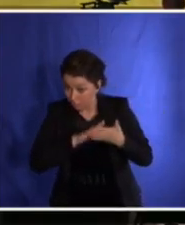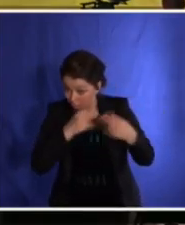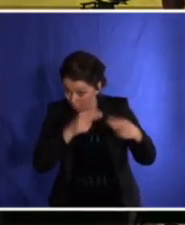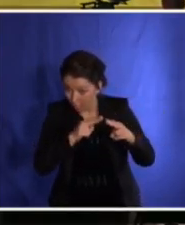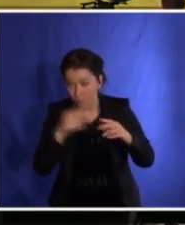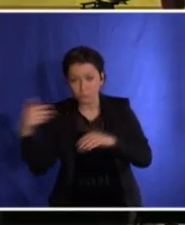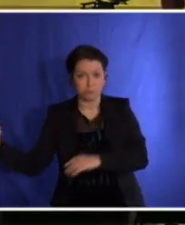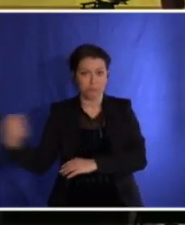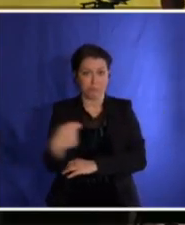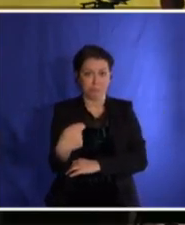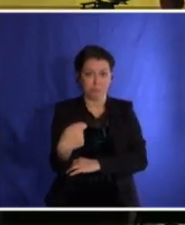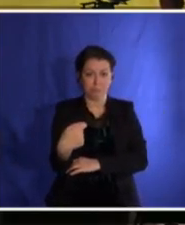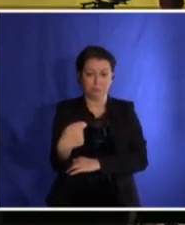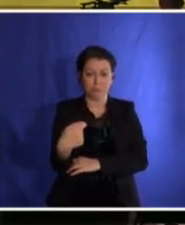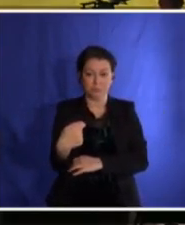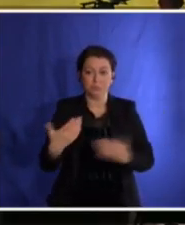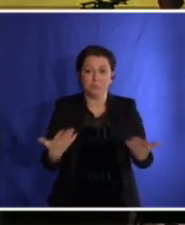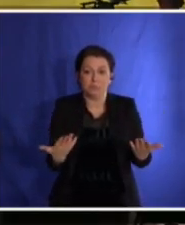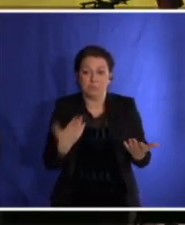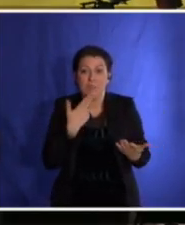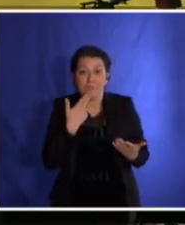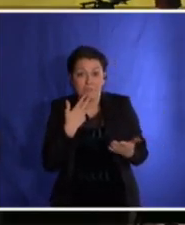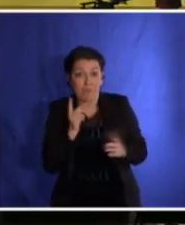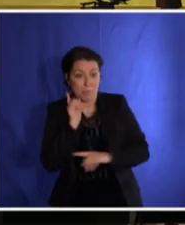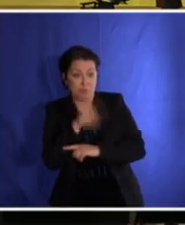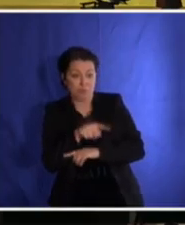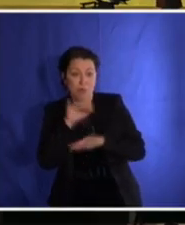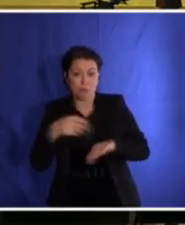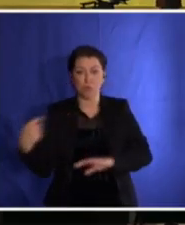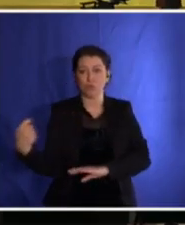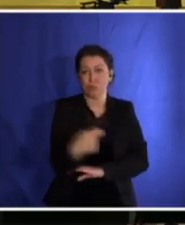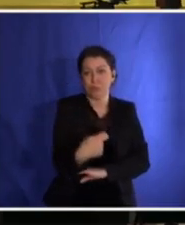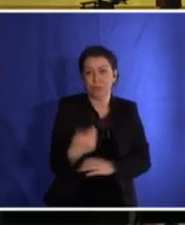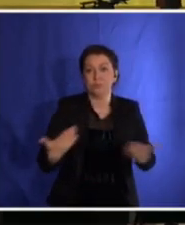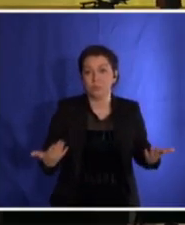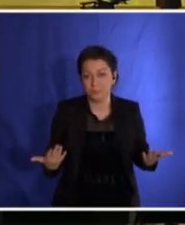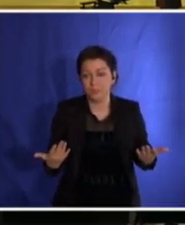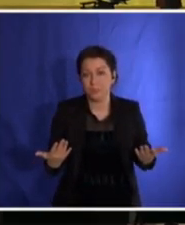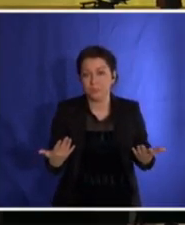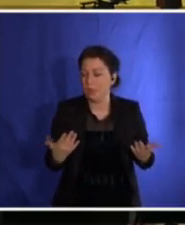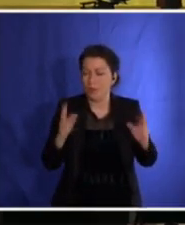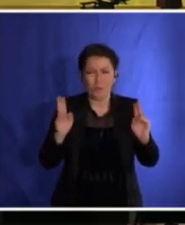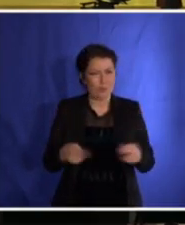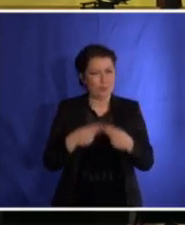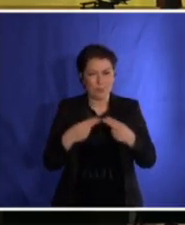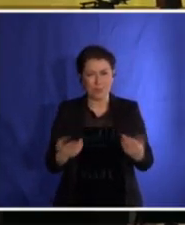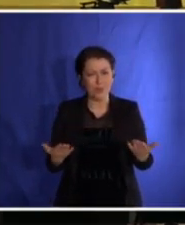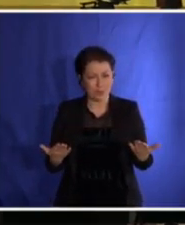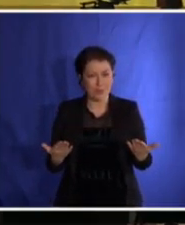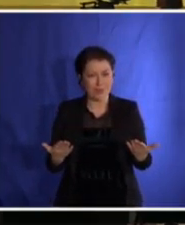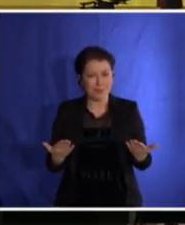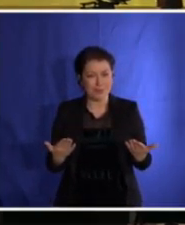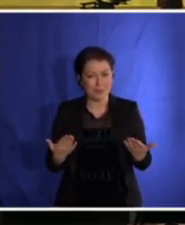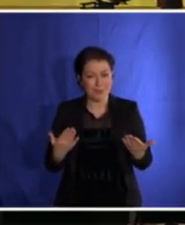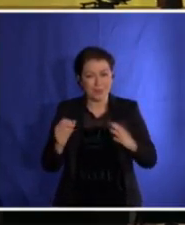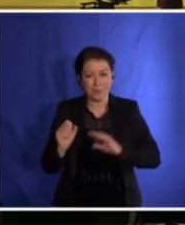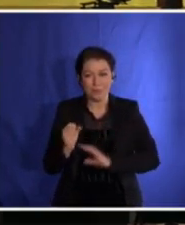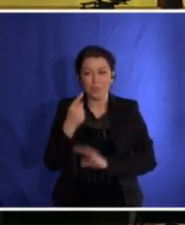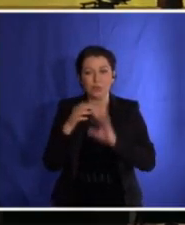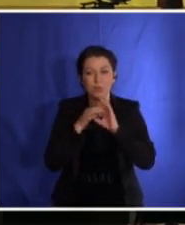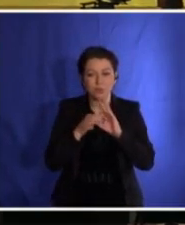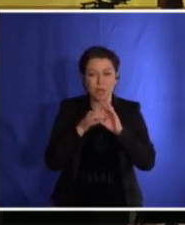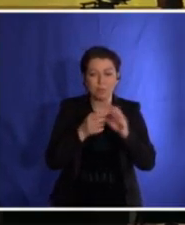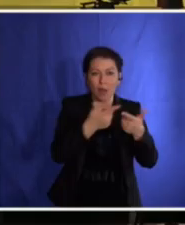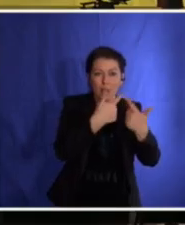Wer anschafft, der soll es auch bezahlen. Und das kann es nicht geben, denn gerade in den ländlichen